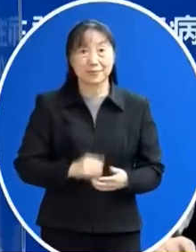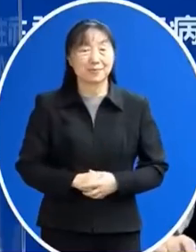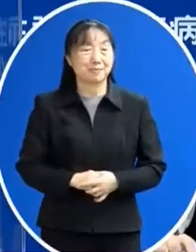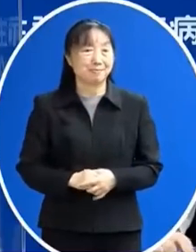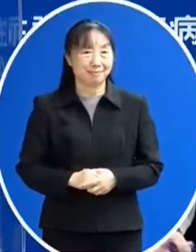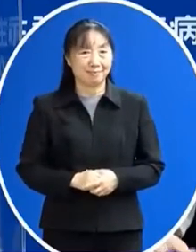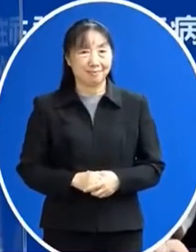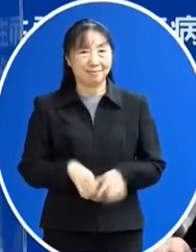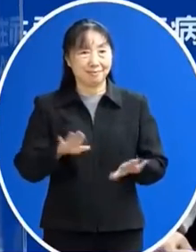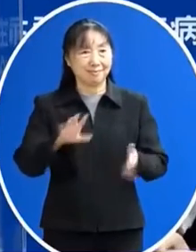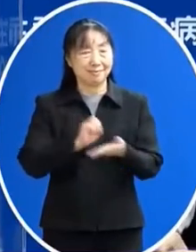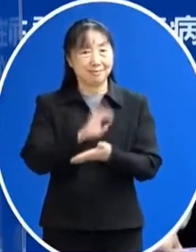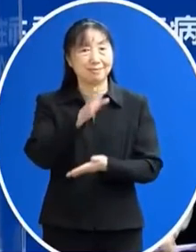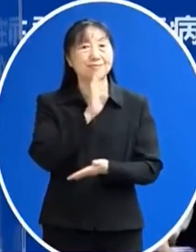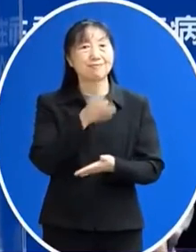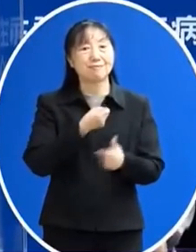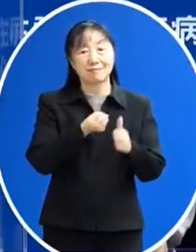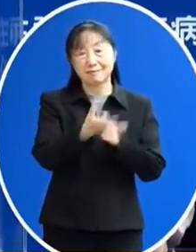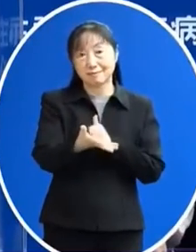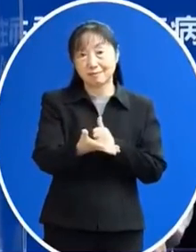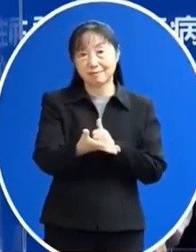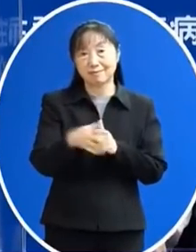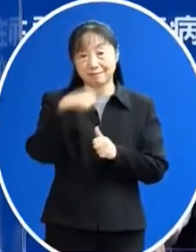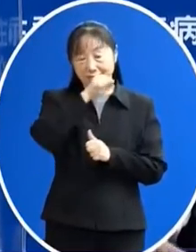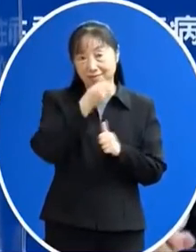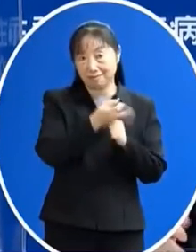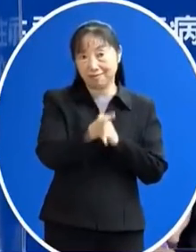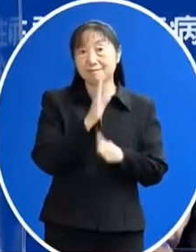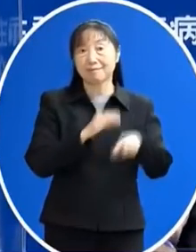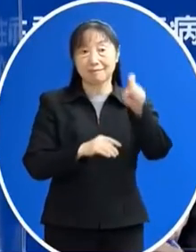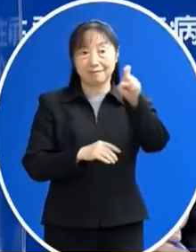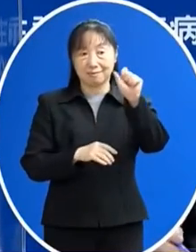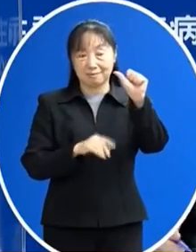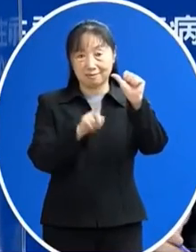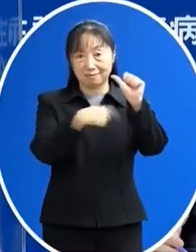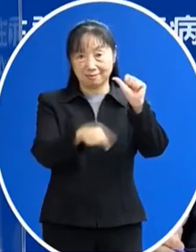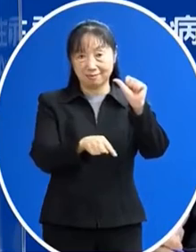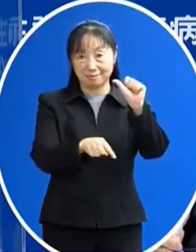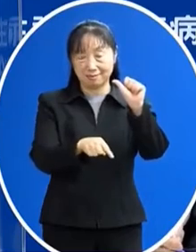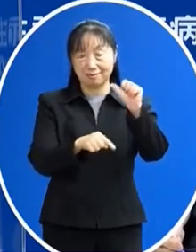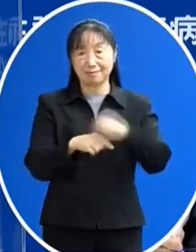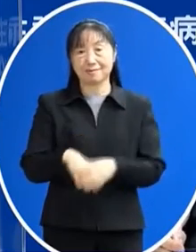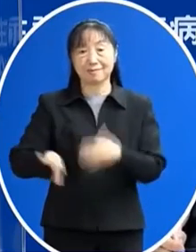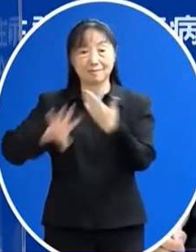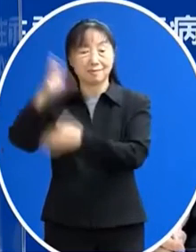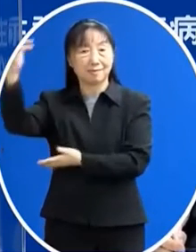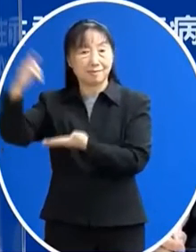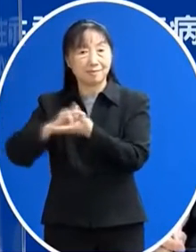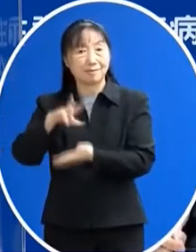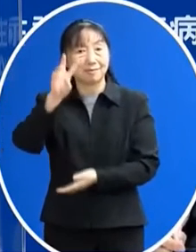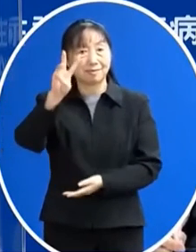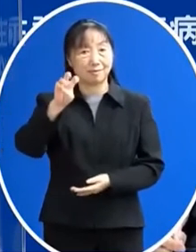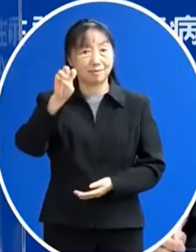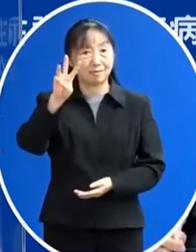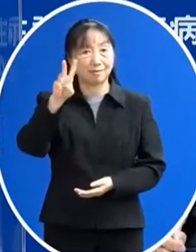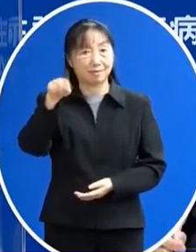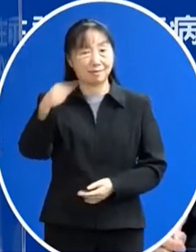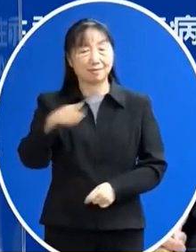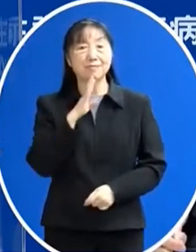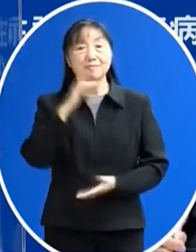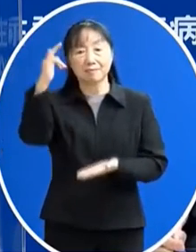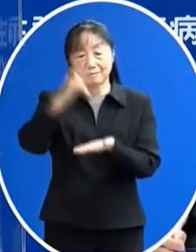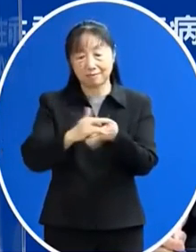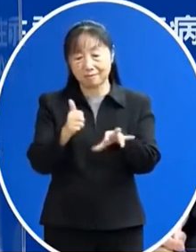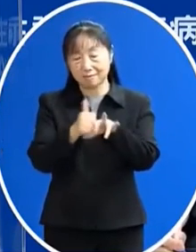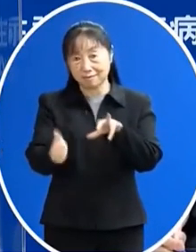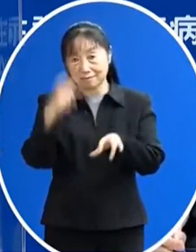今天我们的跟大家报告，我们今天的确定病例，那本土病例是15例，那境外移入有33例，那落地